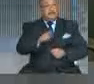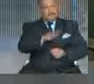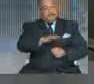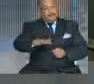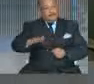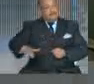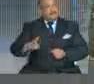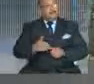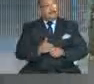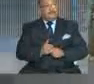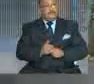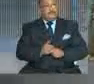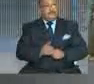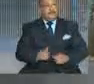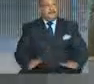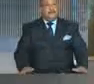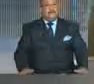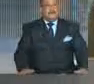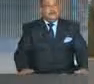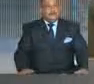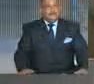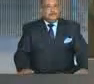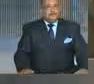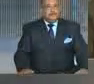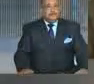جمعية عسكرية القصرين. دورة هذه